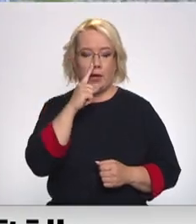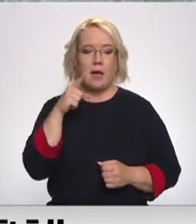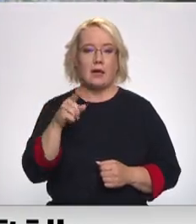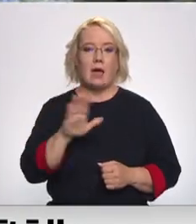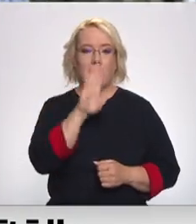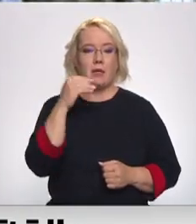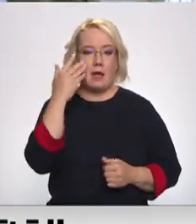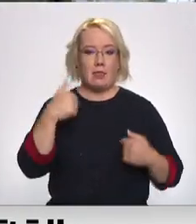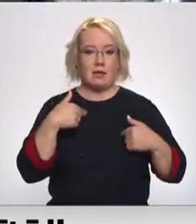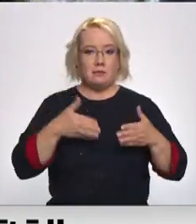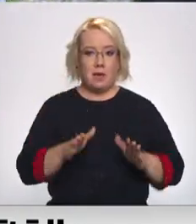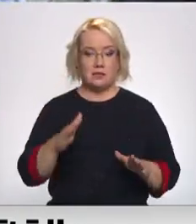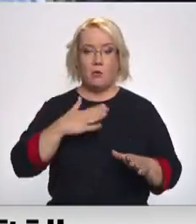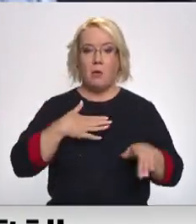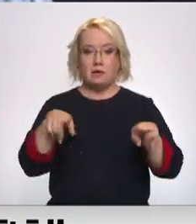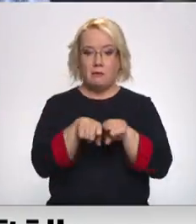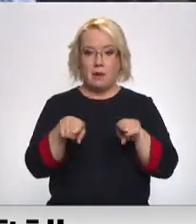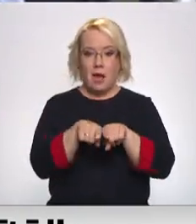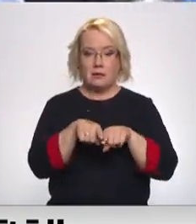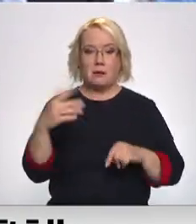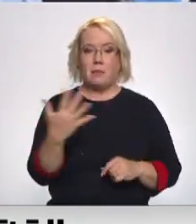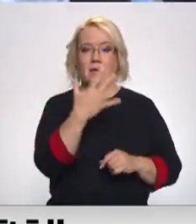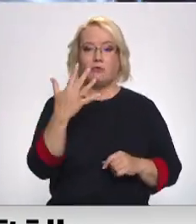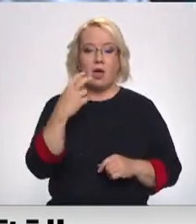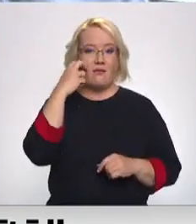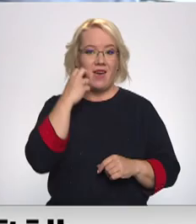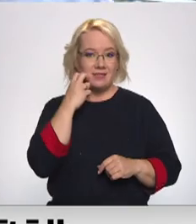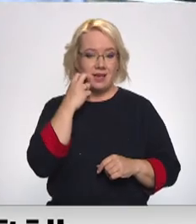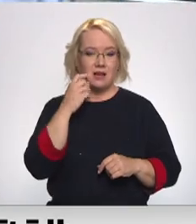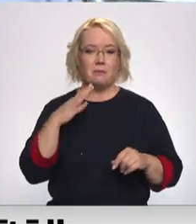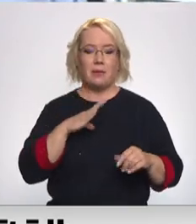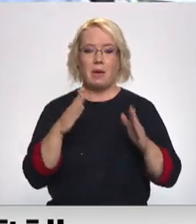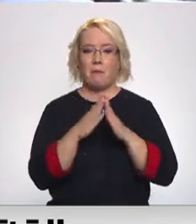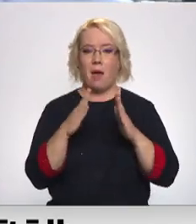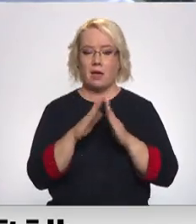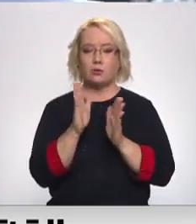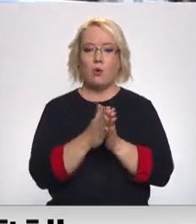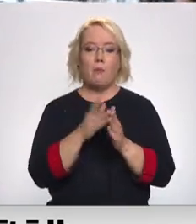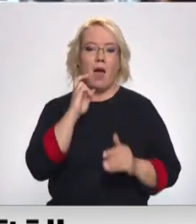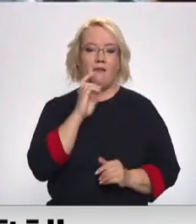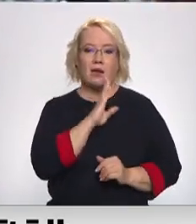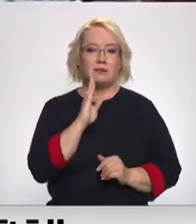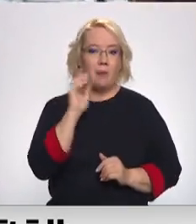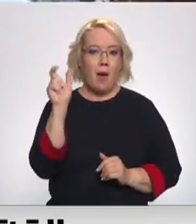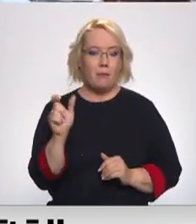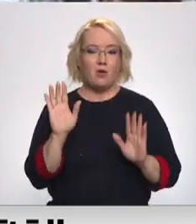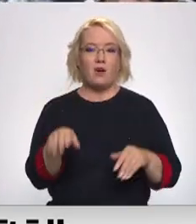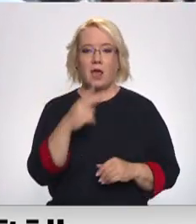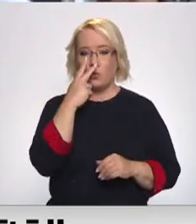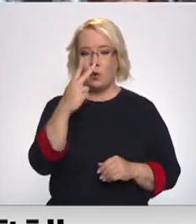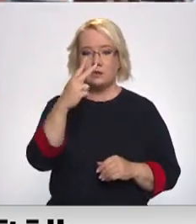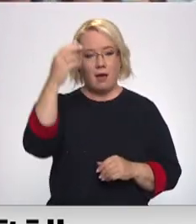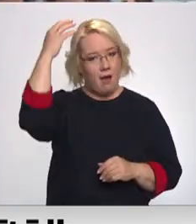es piedzimu. Mans brālis, kurš ir 5 gadus vecāks un bija mājās kopā ar vecmāmiņu, varēja noskatīties